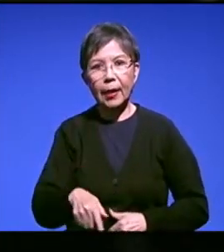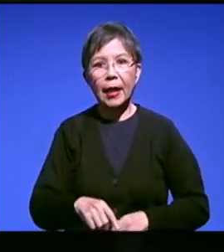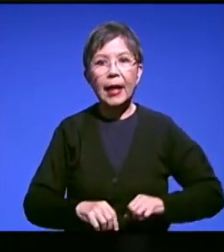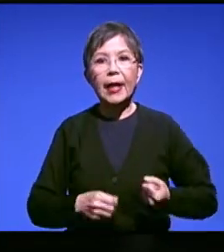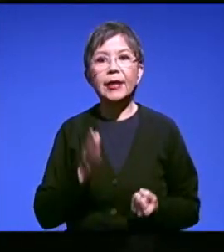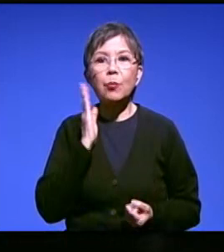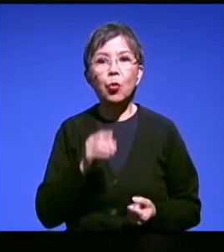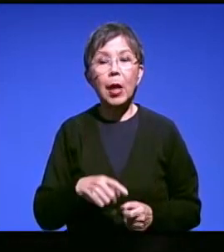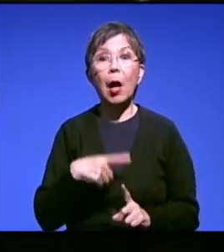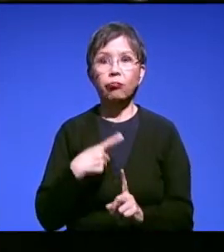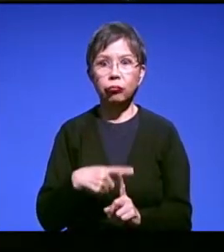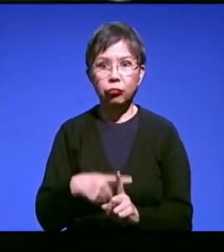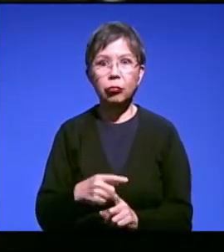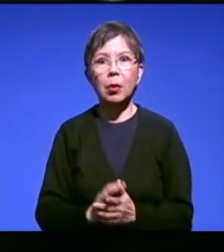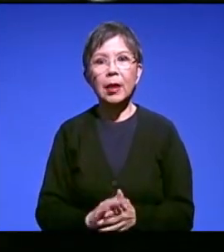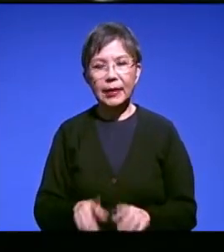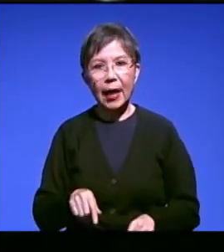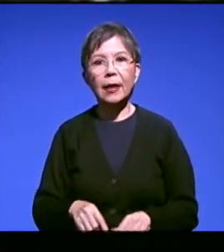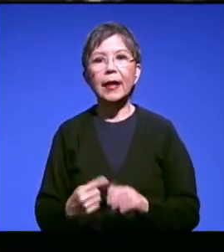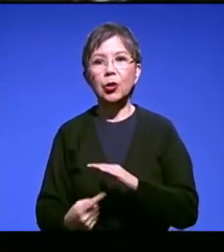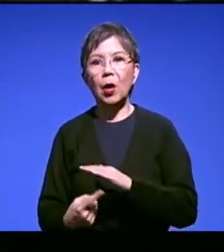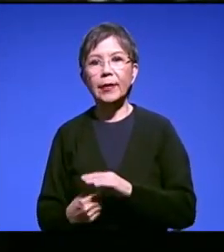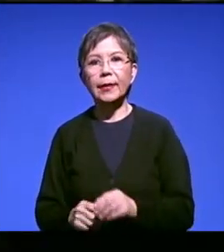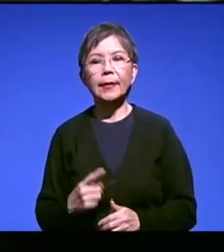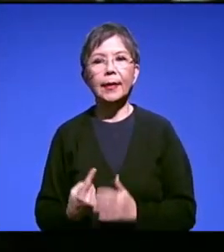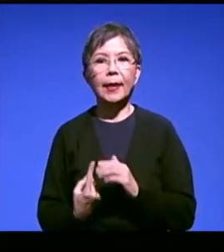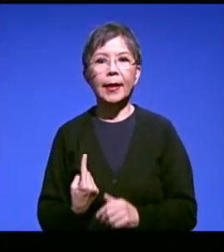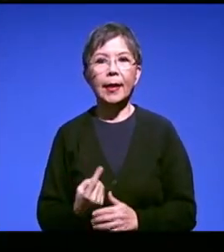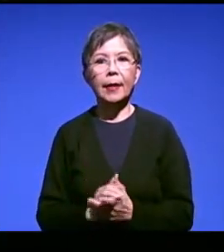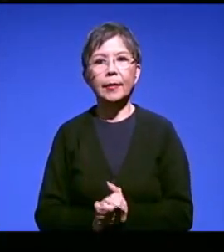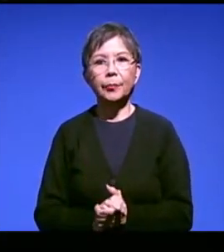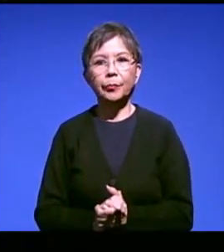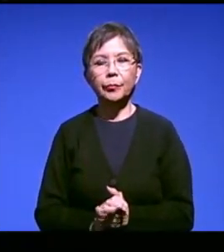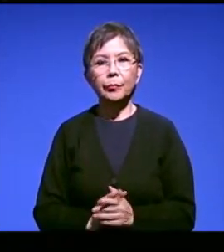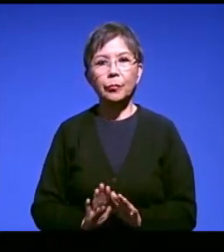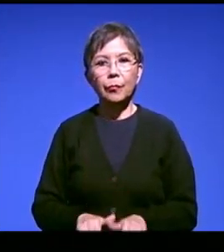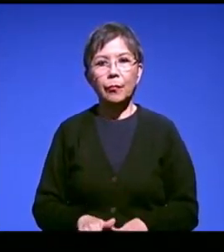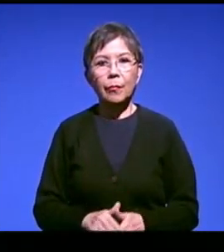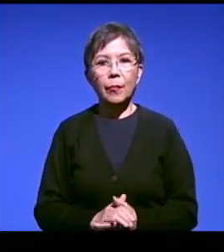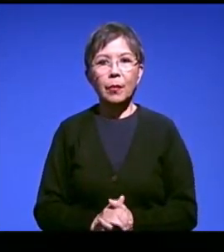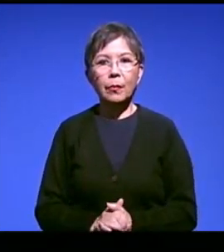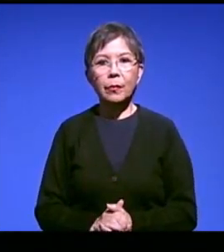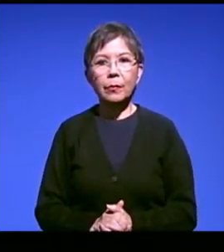muda reaktif COVID-19 dan kini menjalani isolasi mandiri. Dahyal Apar, Rembang, Jawa Tengah.